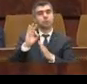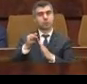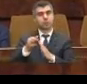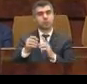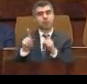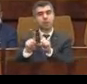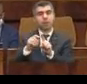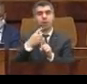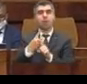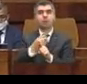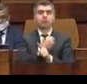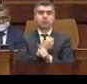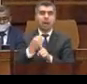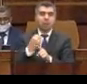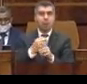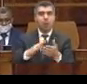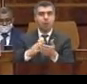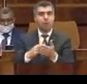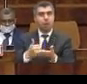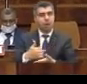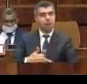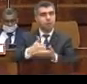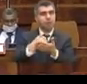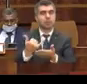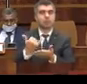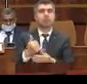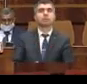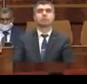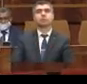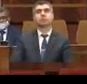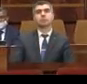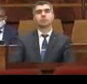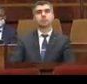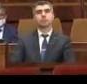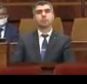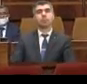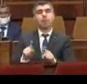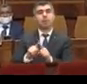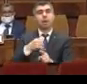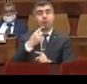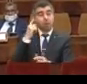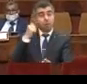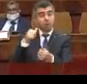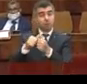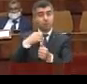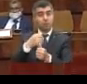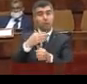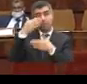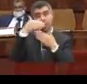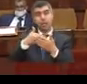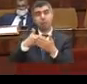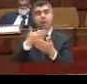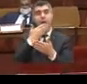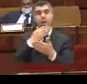الصحي وضرورة تعبئة الإمكانيات المتوفرة لتحسين العرض الصحي. فكما ذكرنا المغرب الحمد لله تمكن